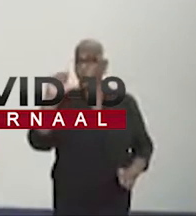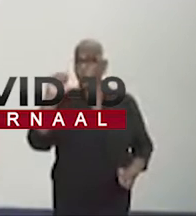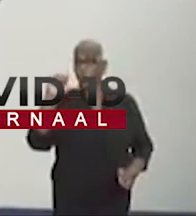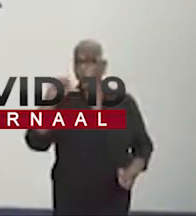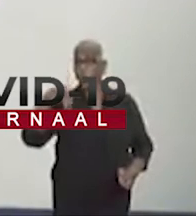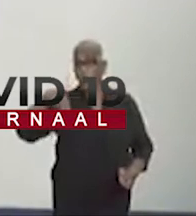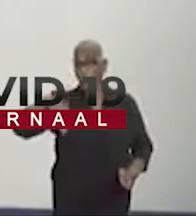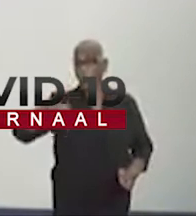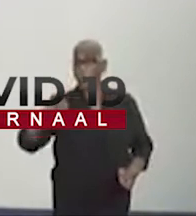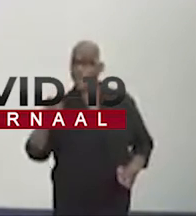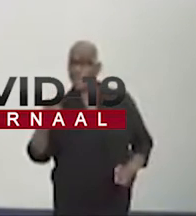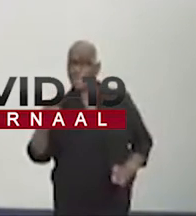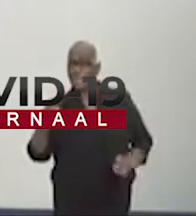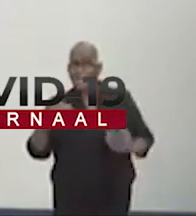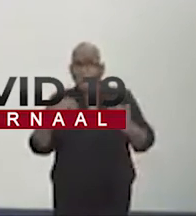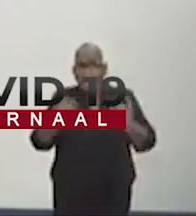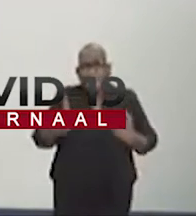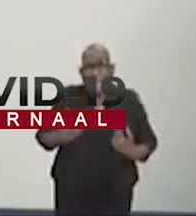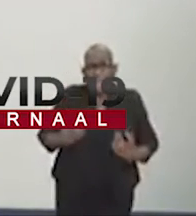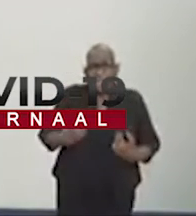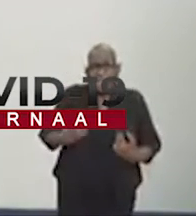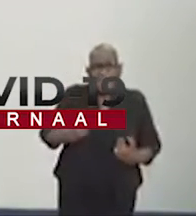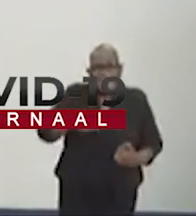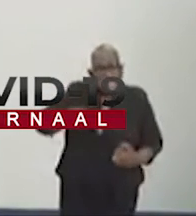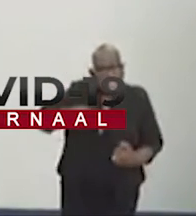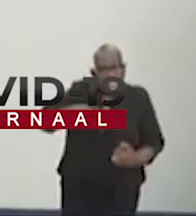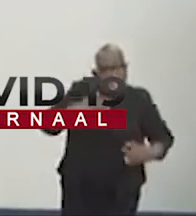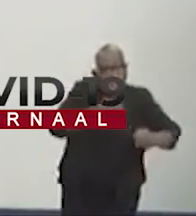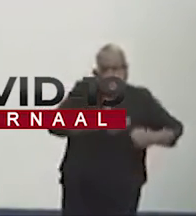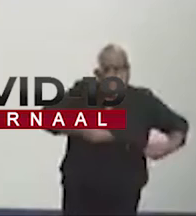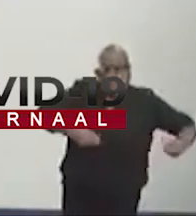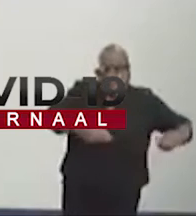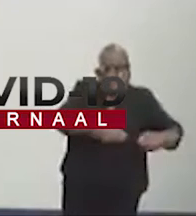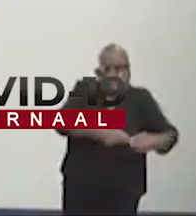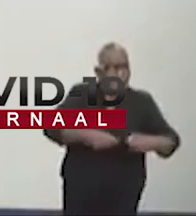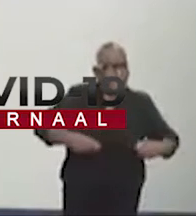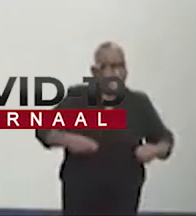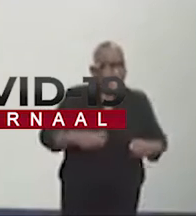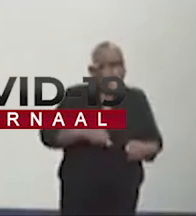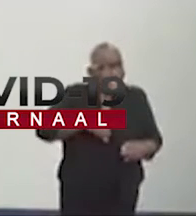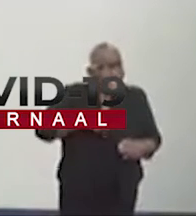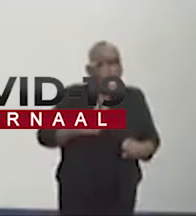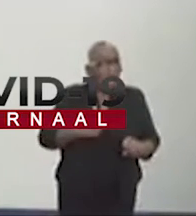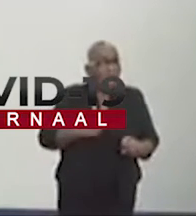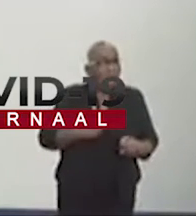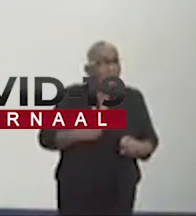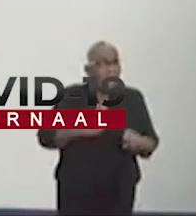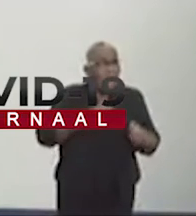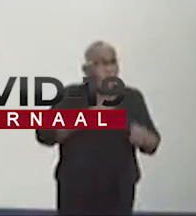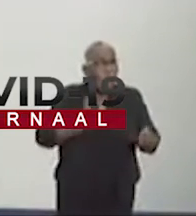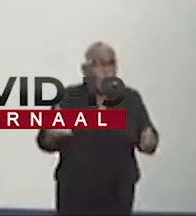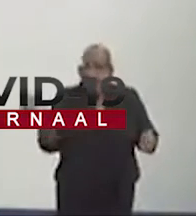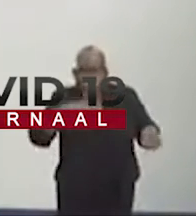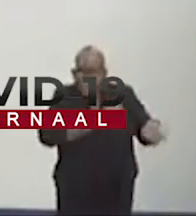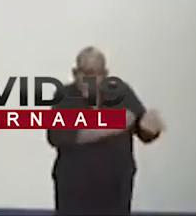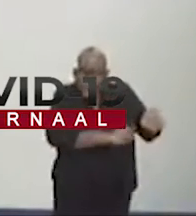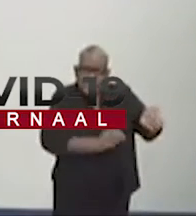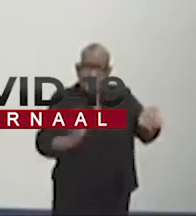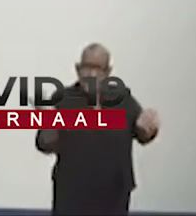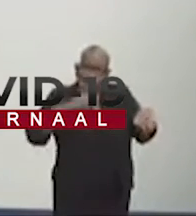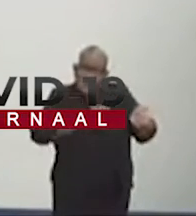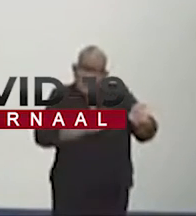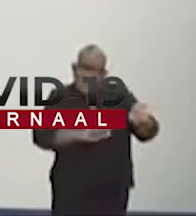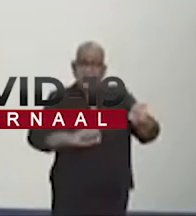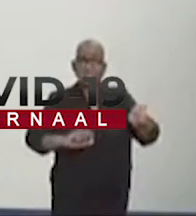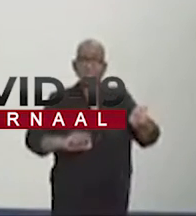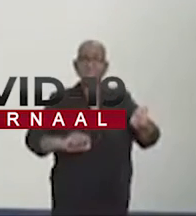mensen dus zelf hebben georganiseerd om te registreren.